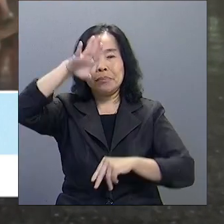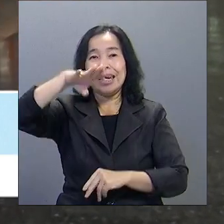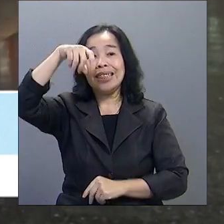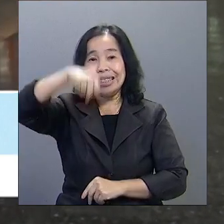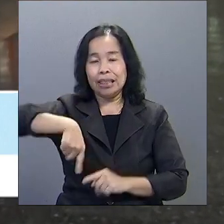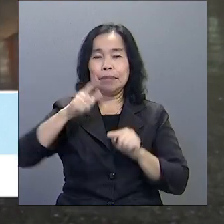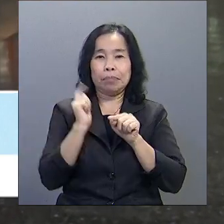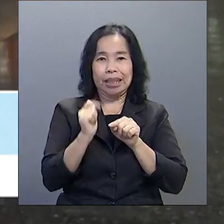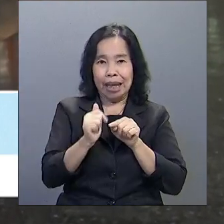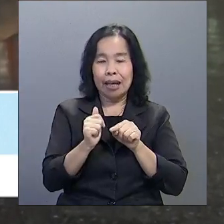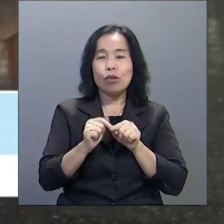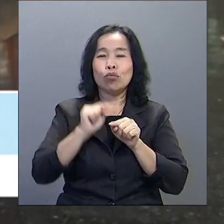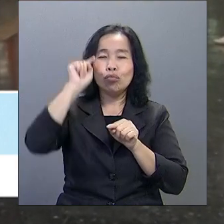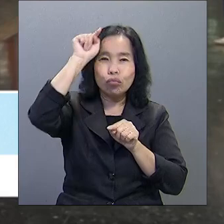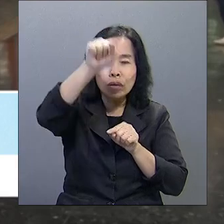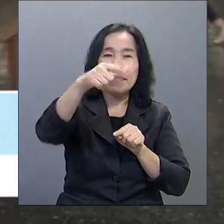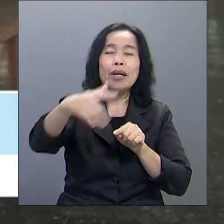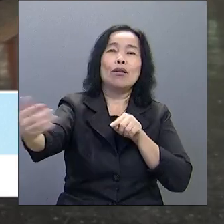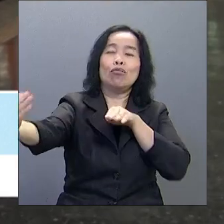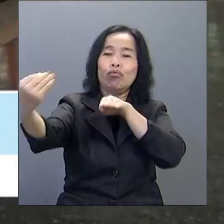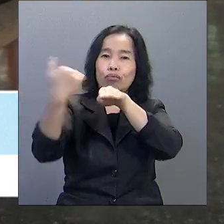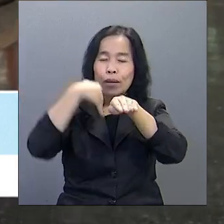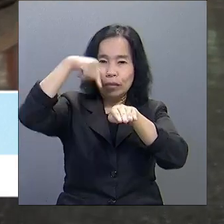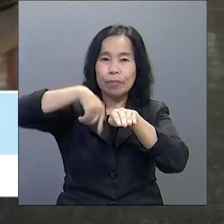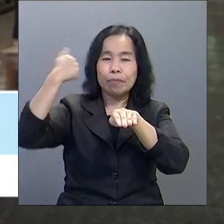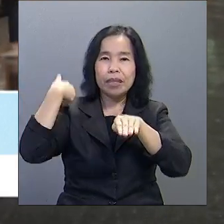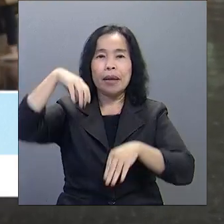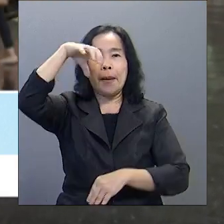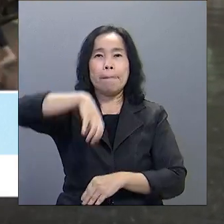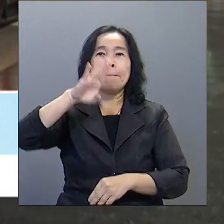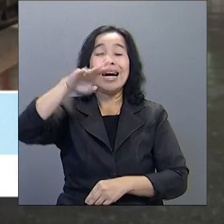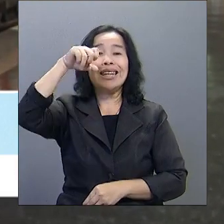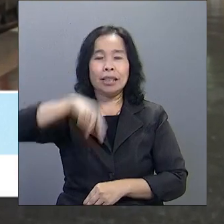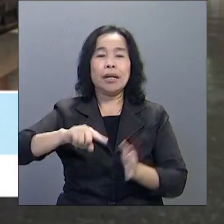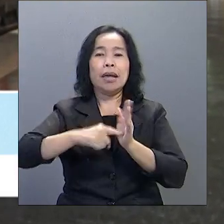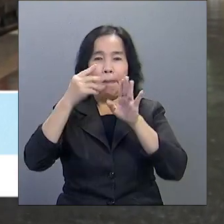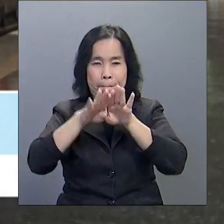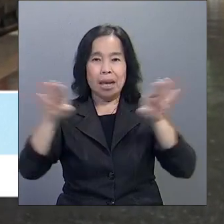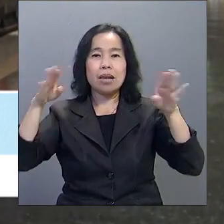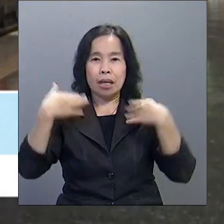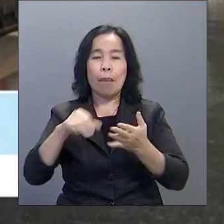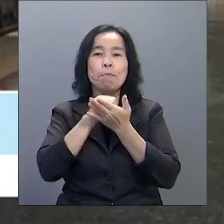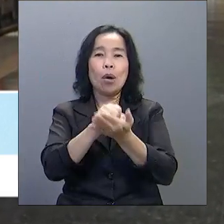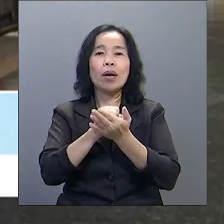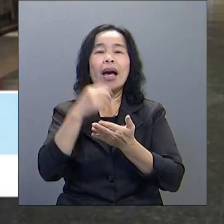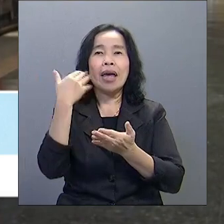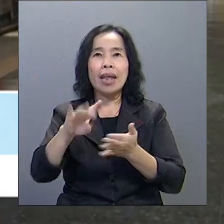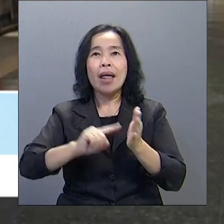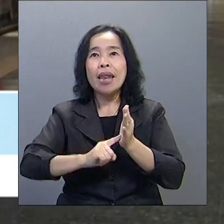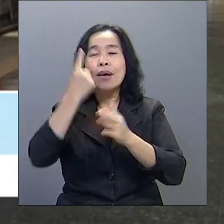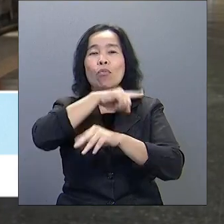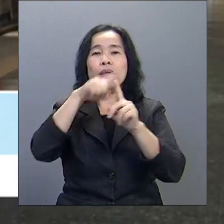ต้นทางปลายทางรถไฟโดยสารเชิงพาณิชย์ขบวนรถด่วนพิเศษรถด่วนรถเร็วเริ่มตั้งแต่วันที่ 19